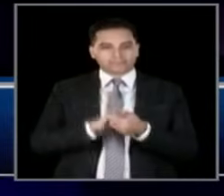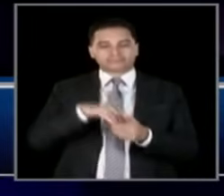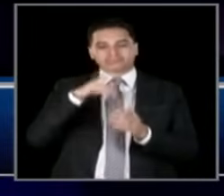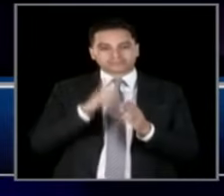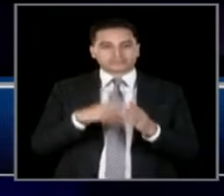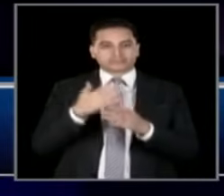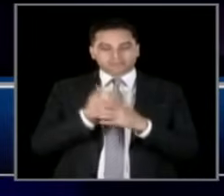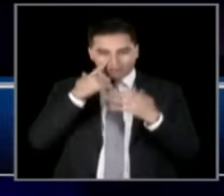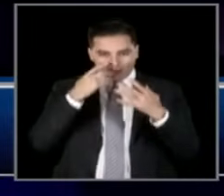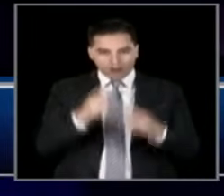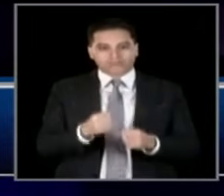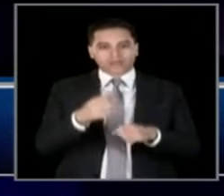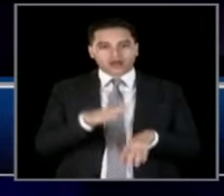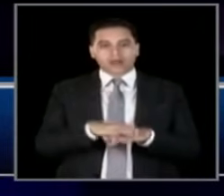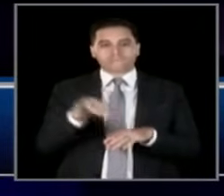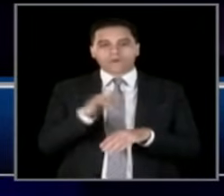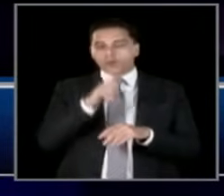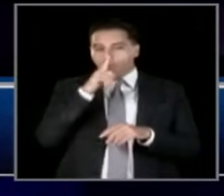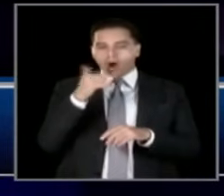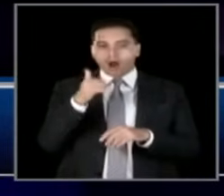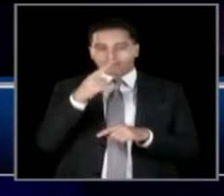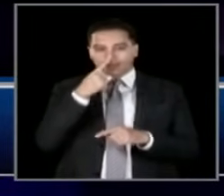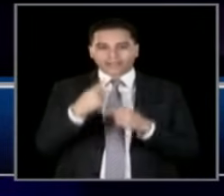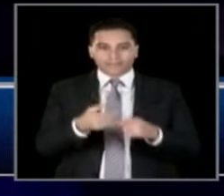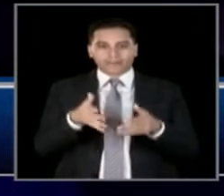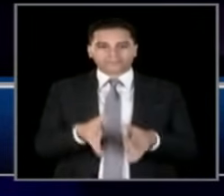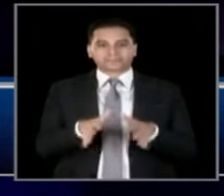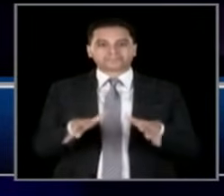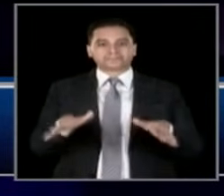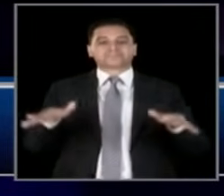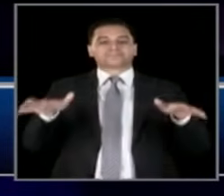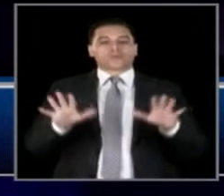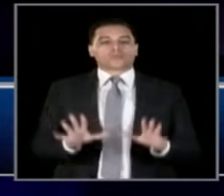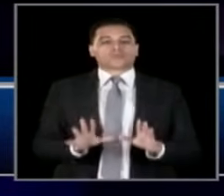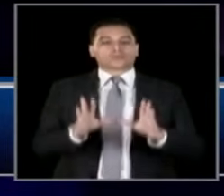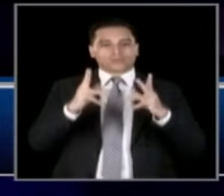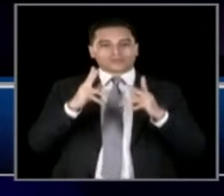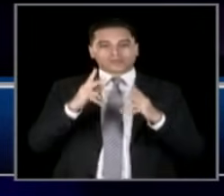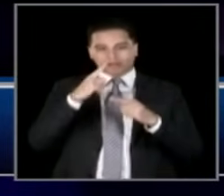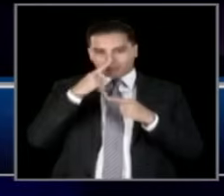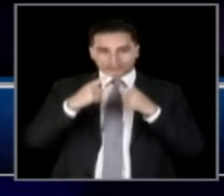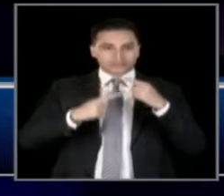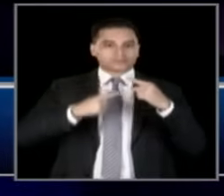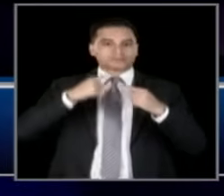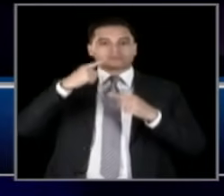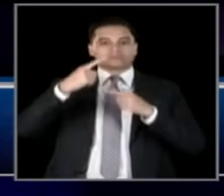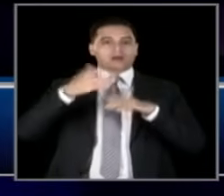للحفاظ على سلامة اللغة العربية وتطويرها لتواكب